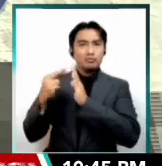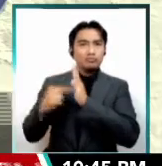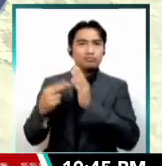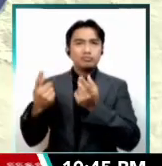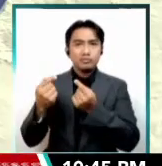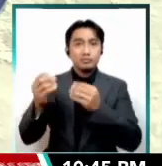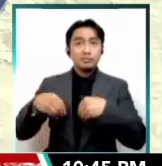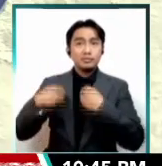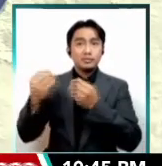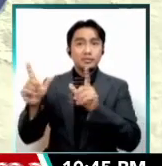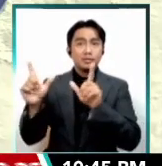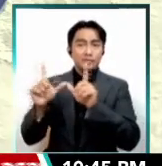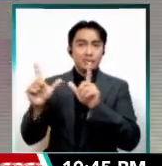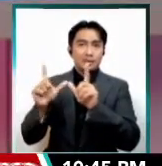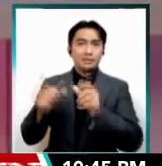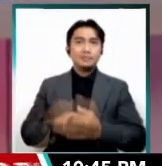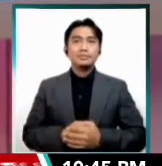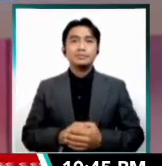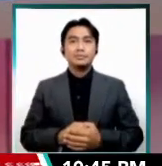lisensya.